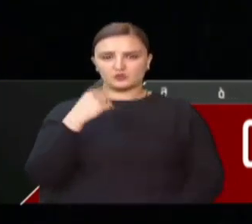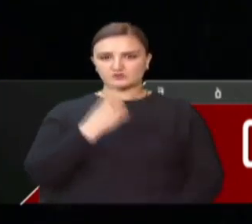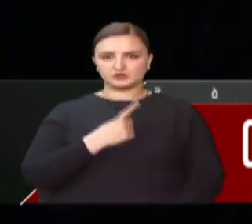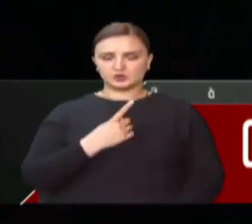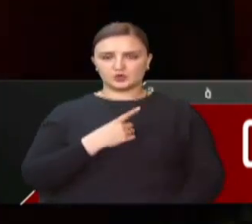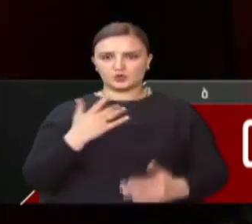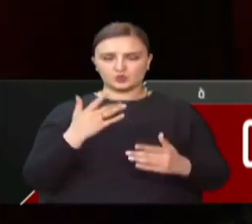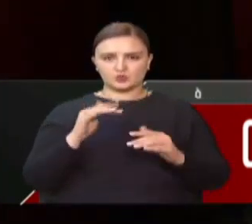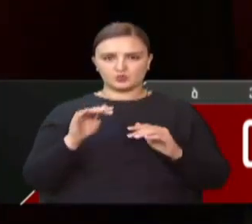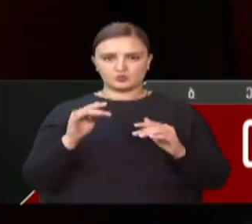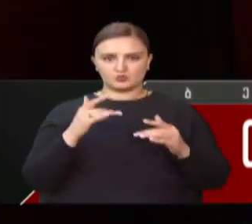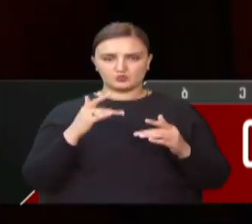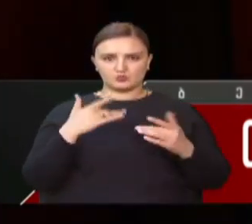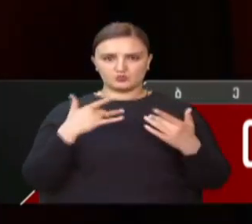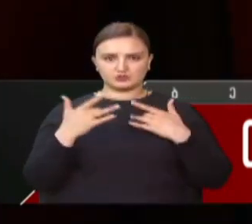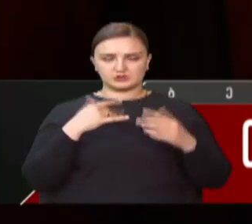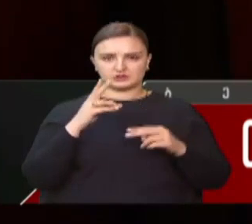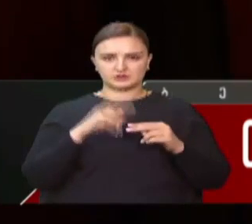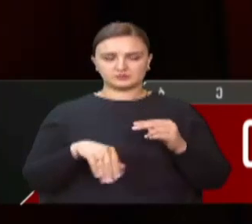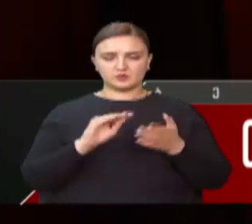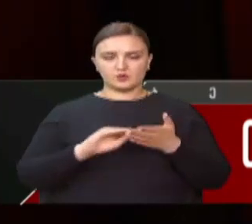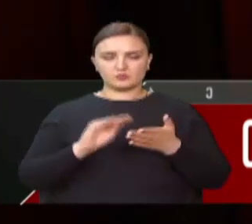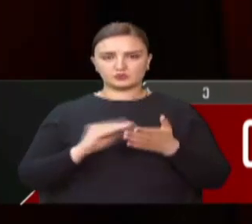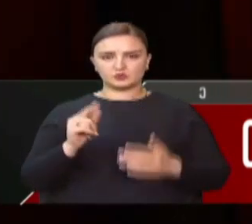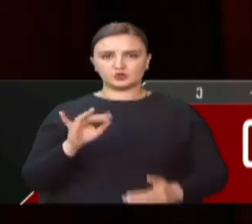კონცერტით დაიხურება. კონცერტი კომპოზიტორ დავით